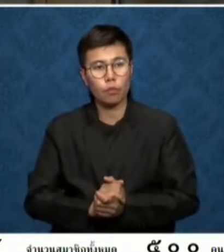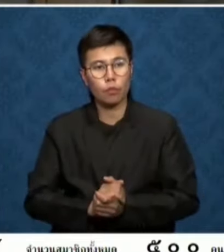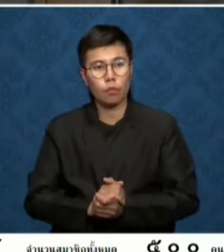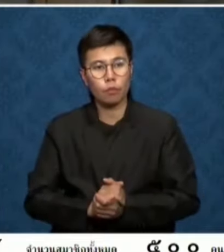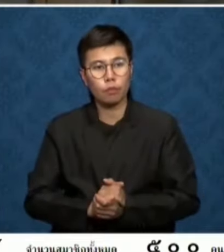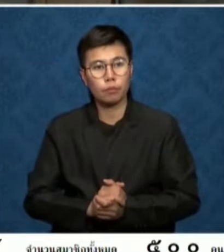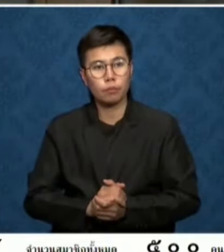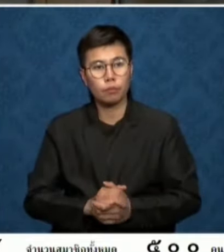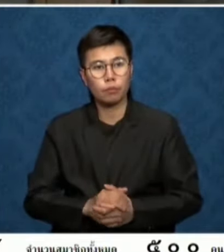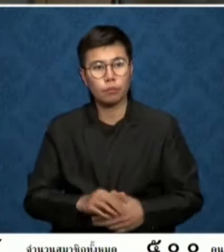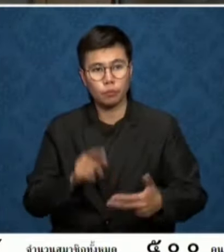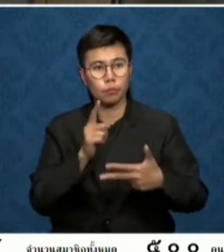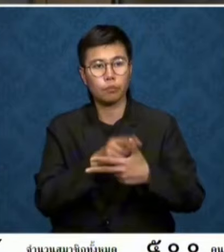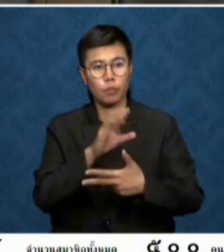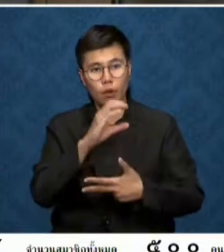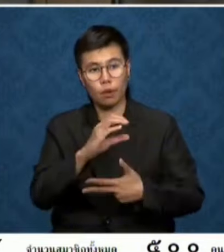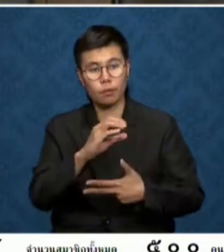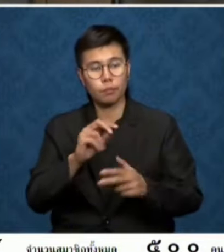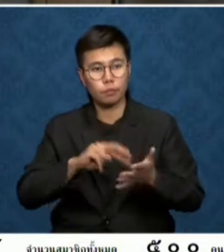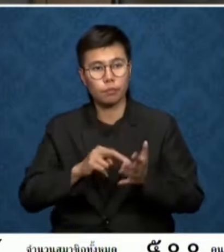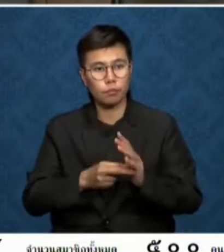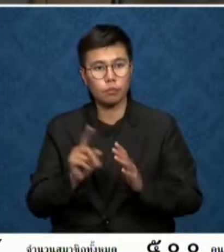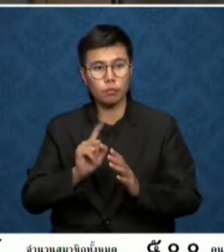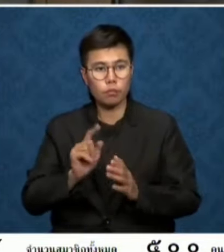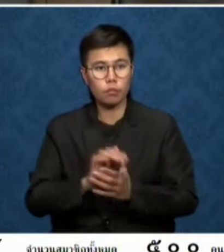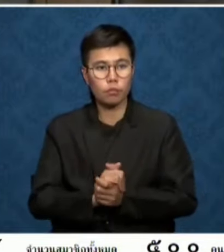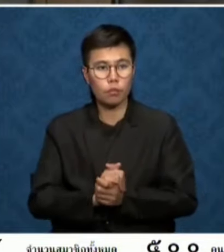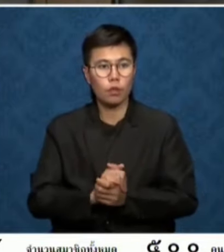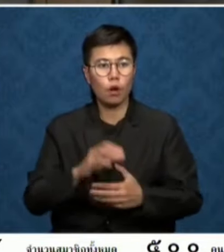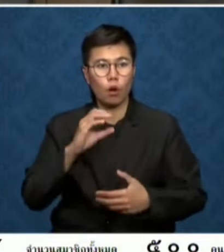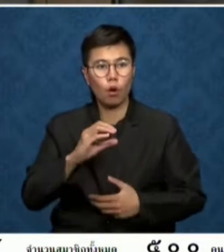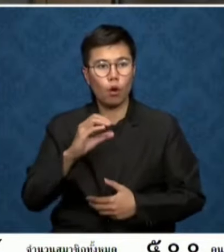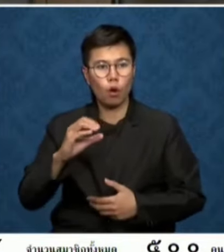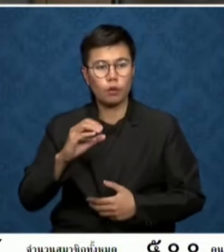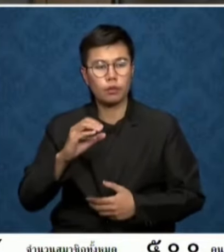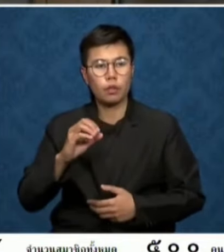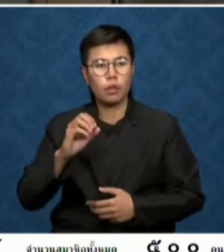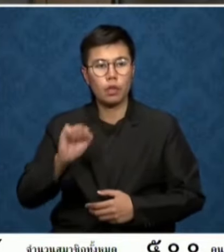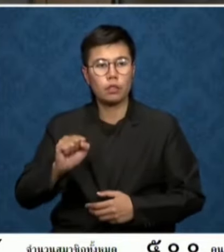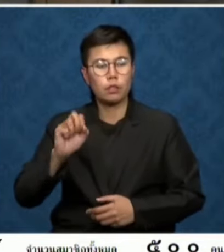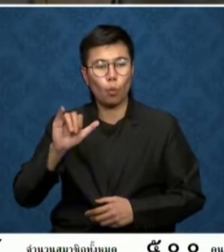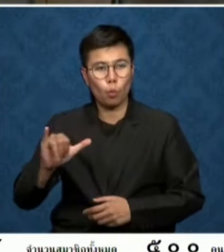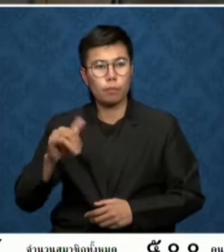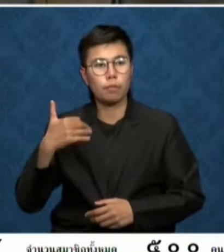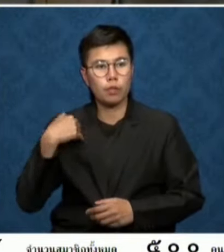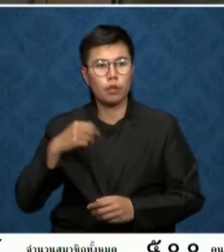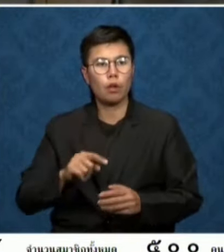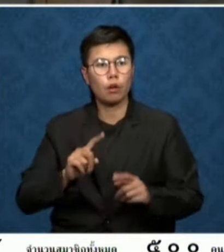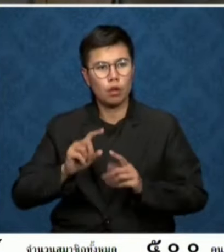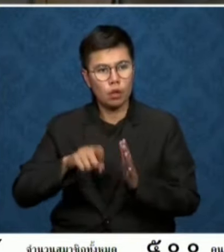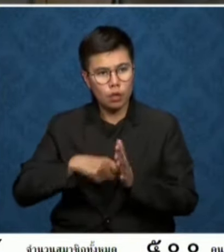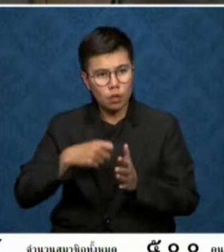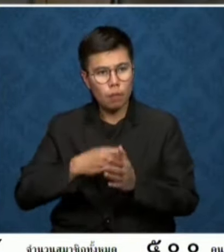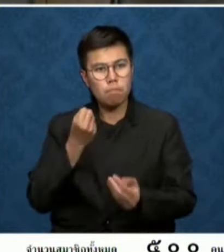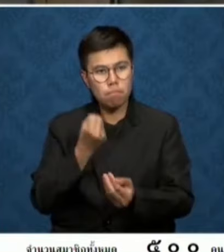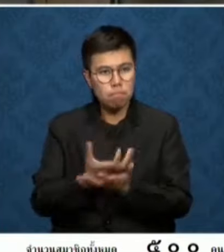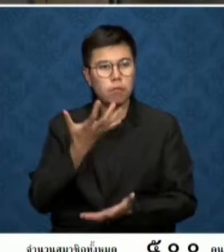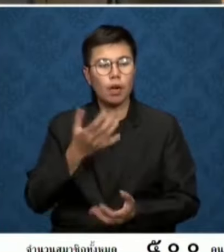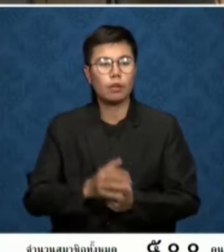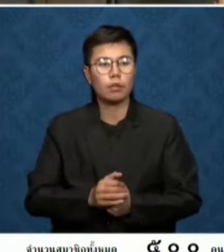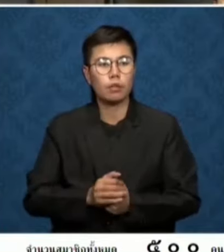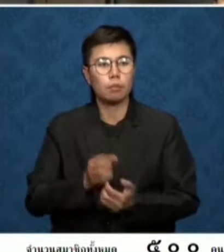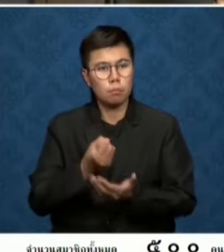าประเด็นตัวแรกคือตัว C แปลว่าอะไร C คือ costly ครับที่คัดก็เพราะว่าสาเหตุที่1เลยครับมันแพงเกินไป